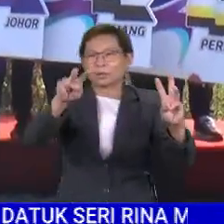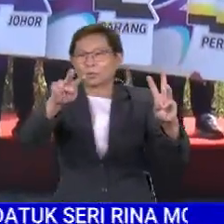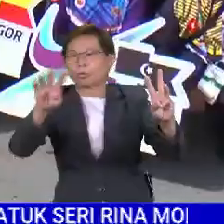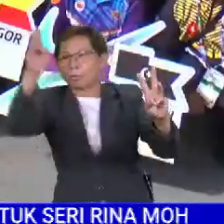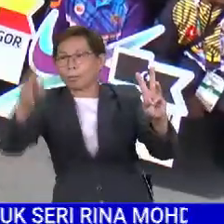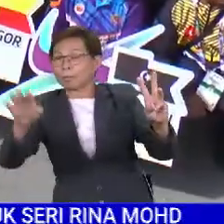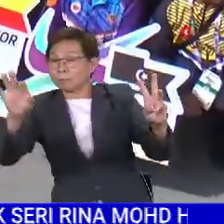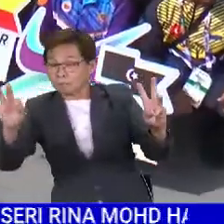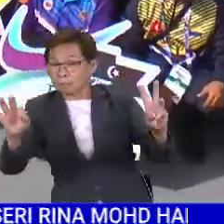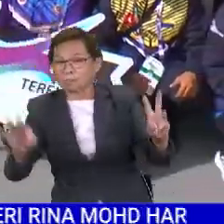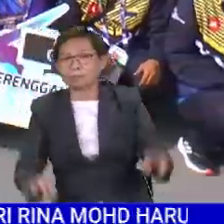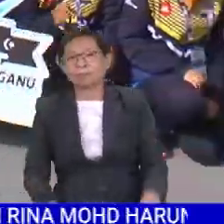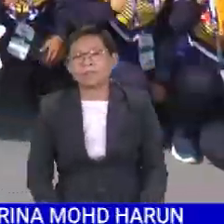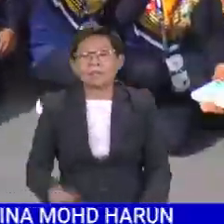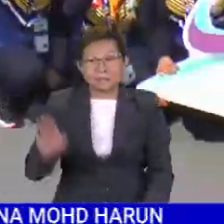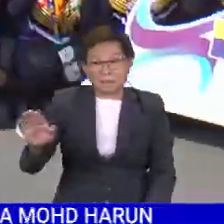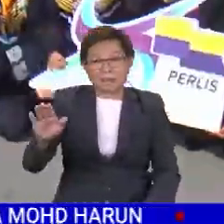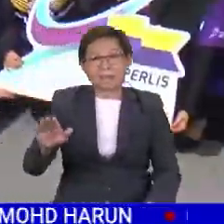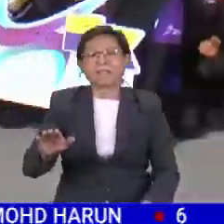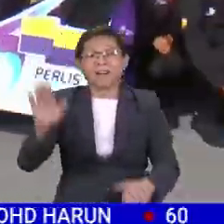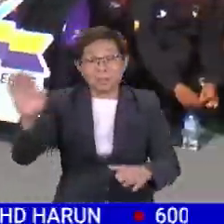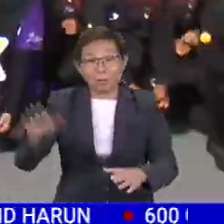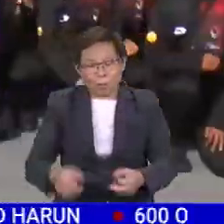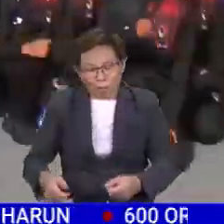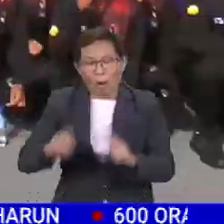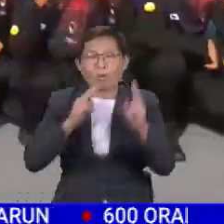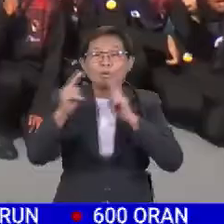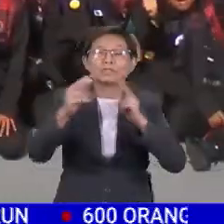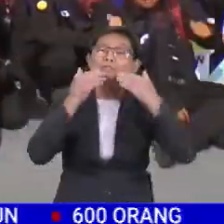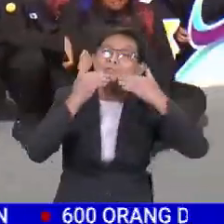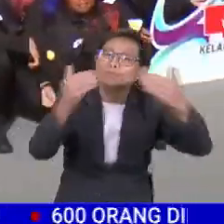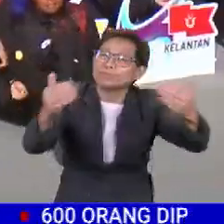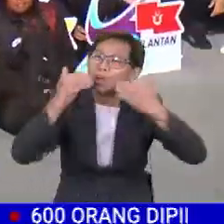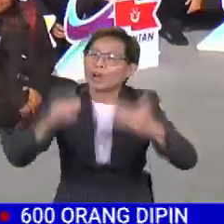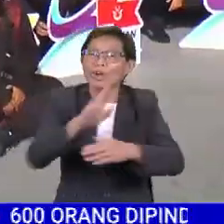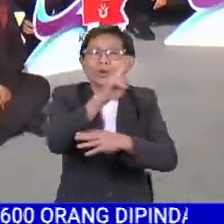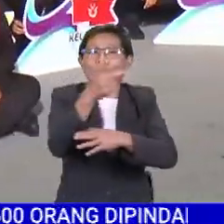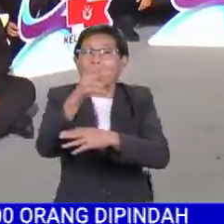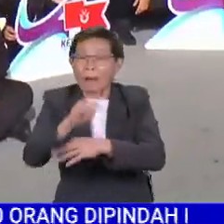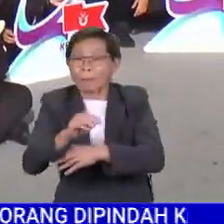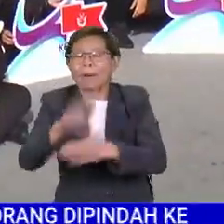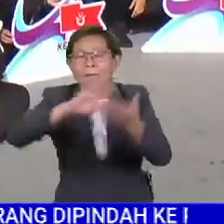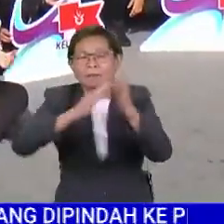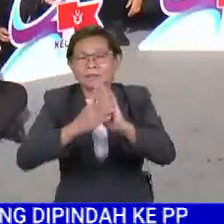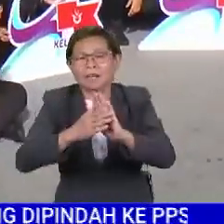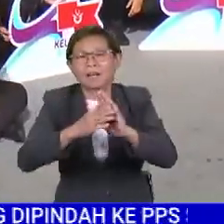24 September. Dalam pada itu, beliau turut mengambil kesempatan mengucapkan terima kasih kepada UKM yang